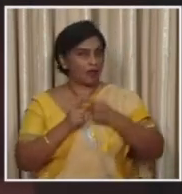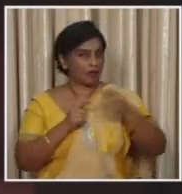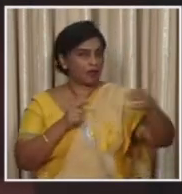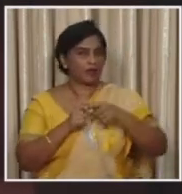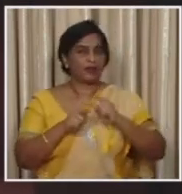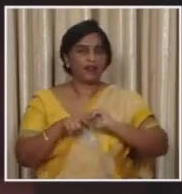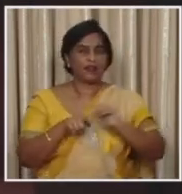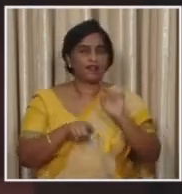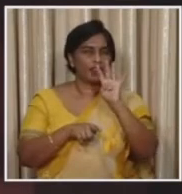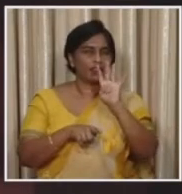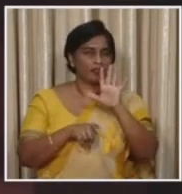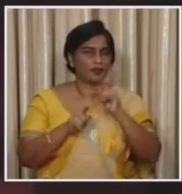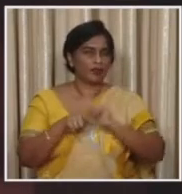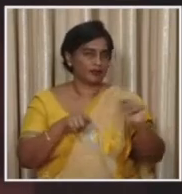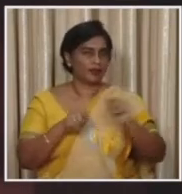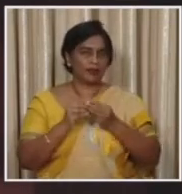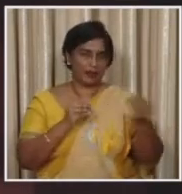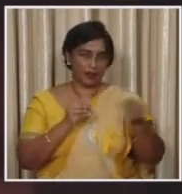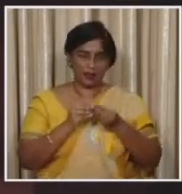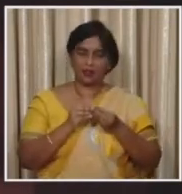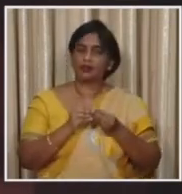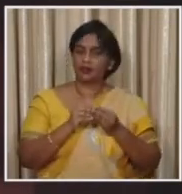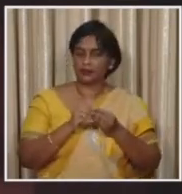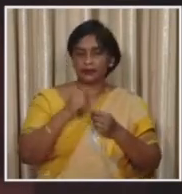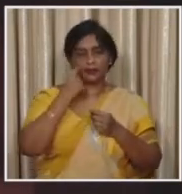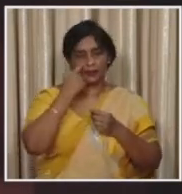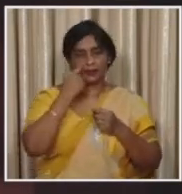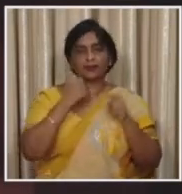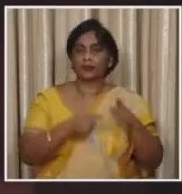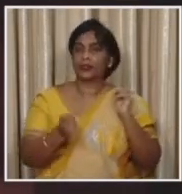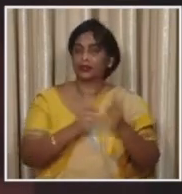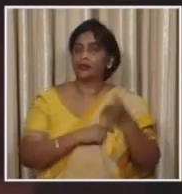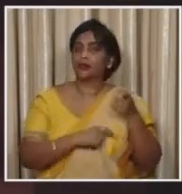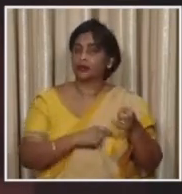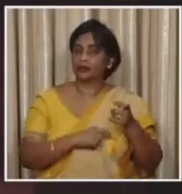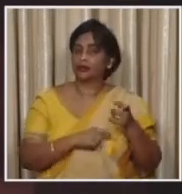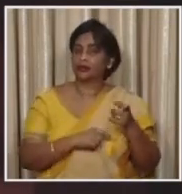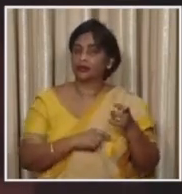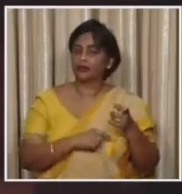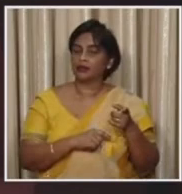එක 45 minutes කියන එක. ඇත්ත වශයෙන්ම අපේ ක්‍රිකටර්ස්ලට